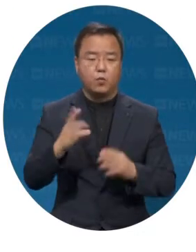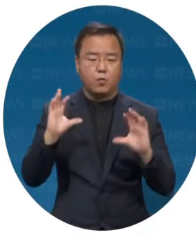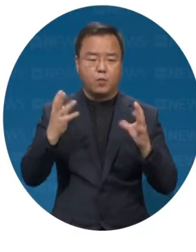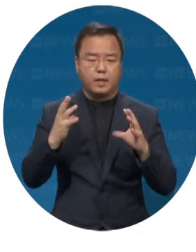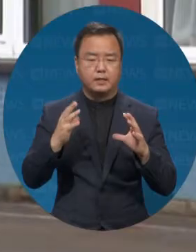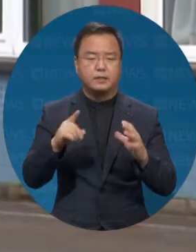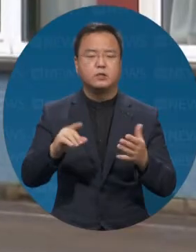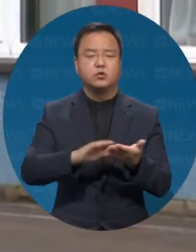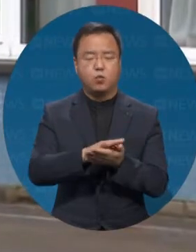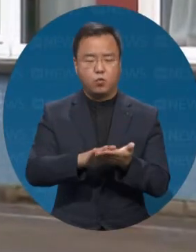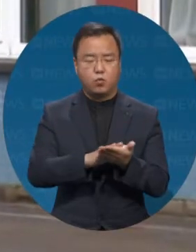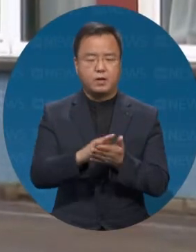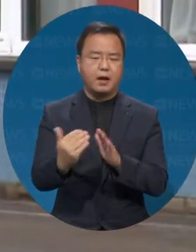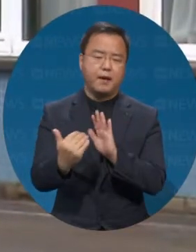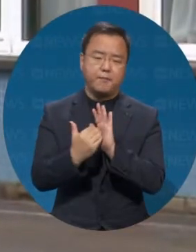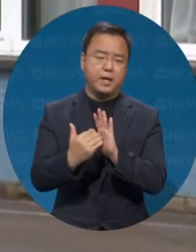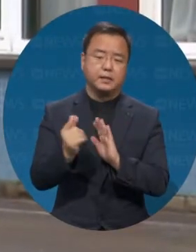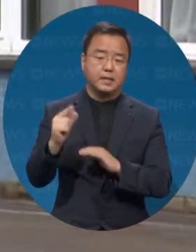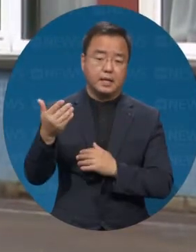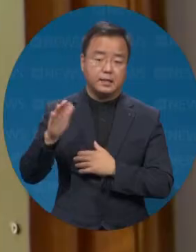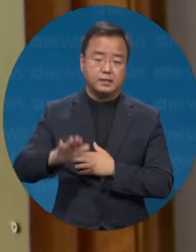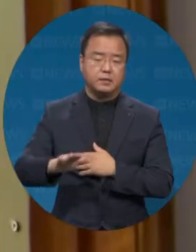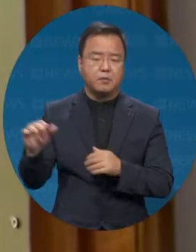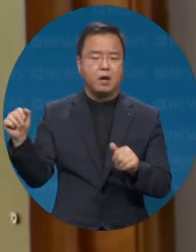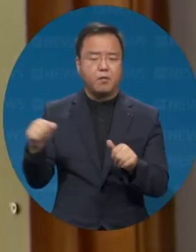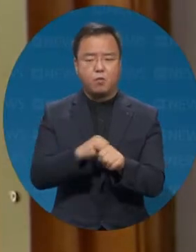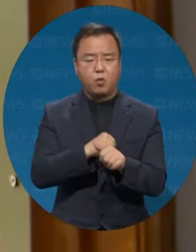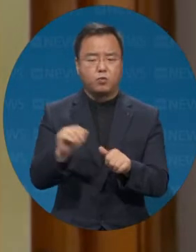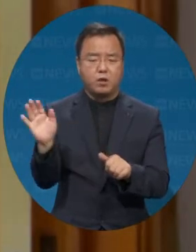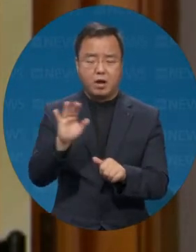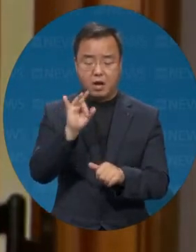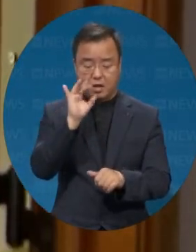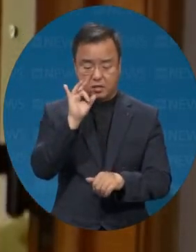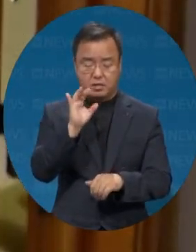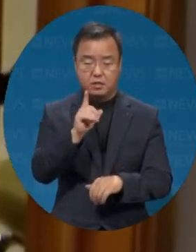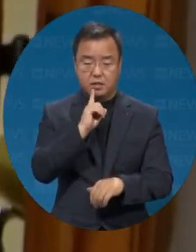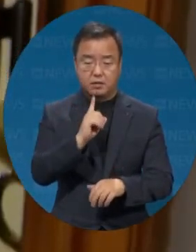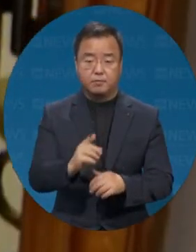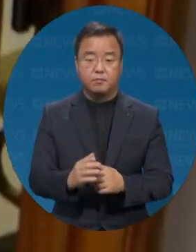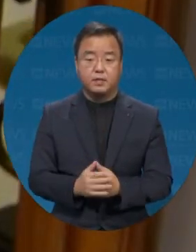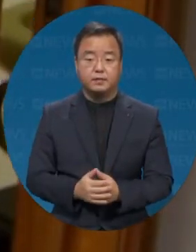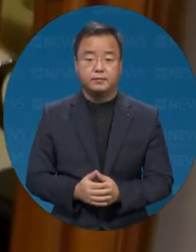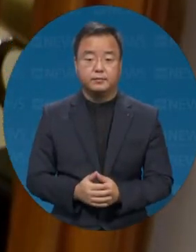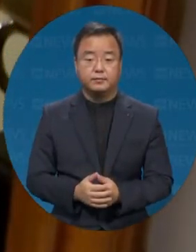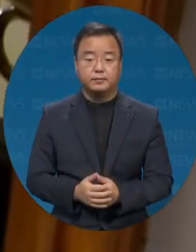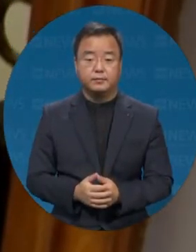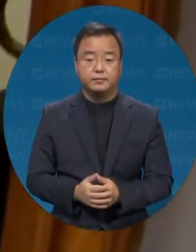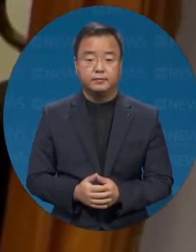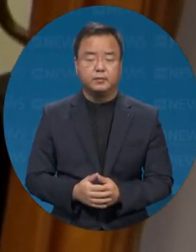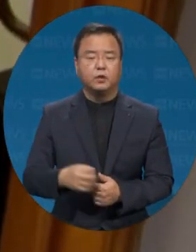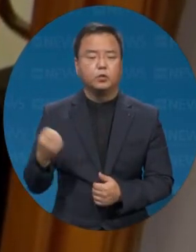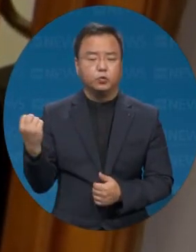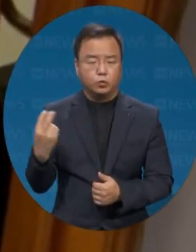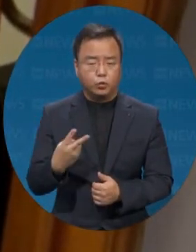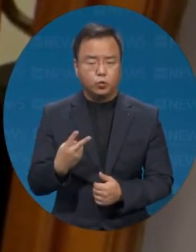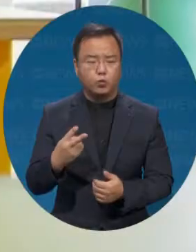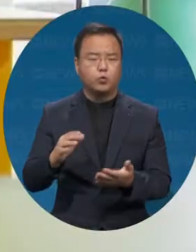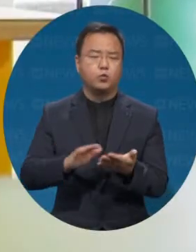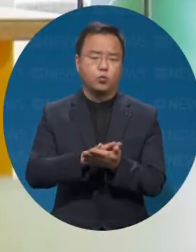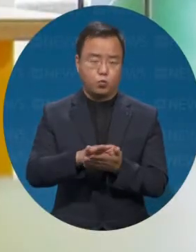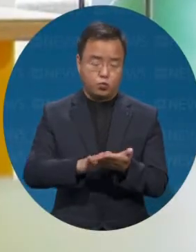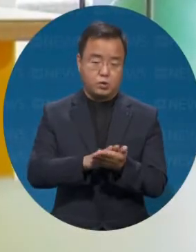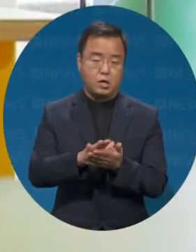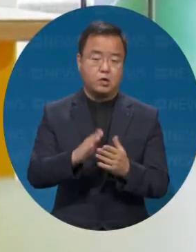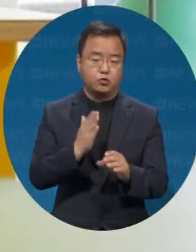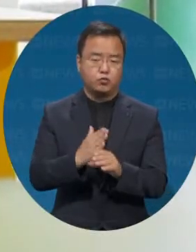놀이를 하는 것을 막지는 않겠지만 폭력은 절대 허용하지 않는다고 강조했습니다. 또한 놀이를 하며